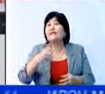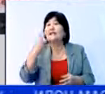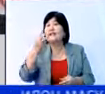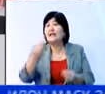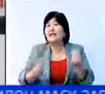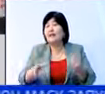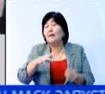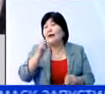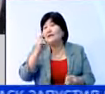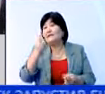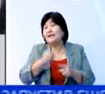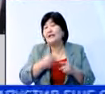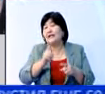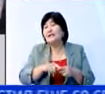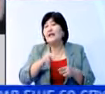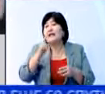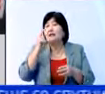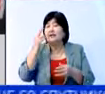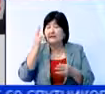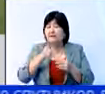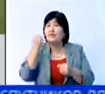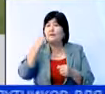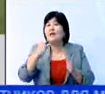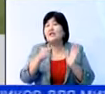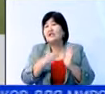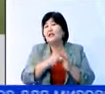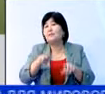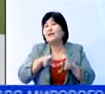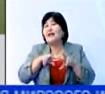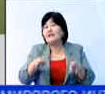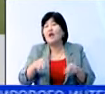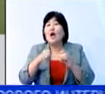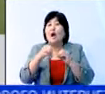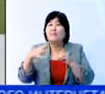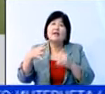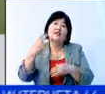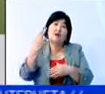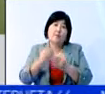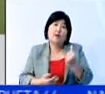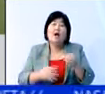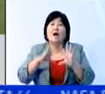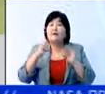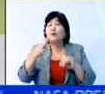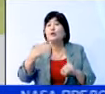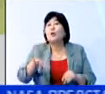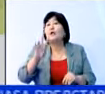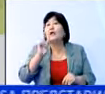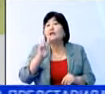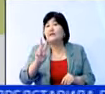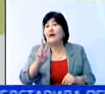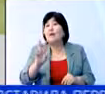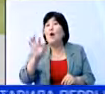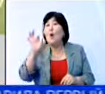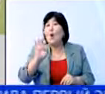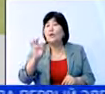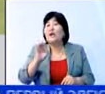игры. 12 из них завершились победой, 6 сыграны в ничью, 15 проиграны. В итоге с 42